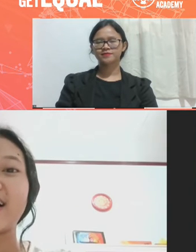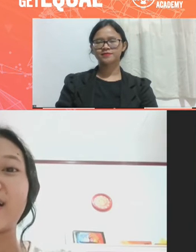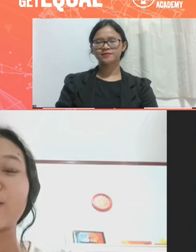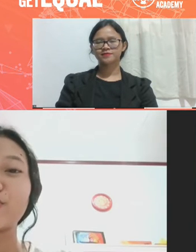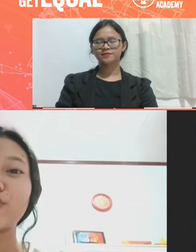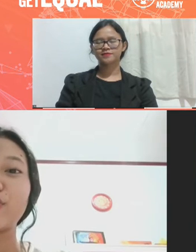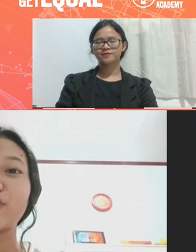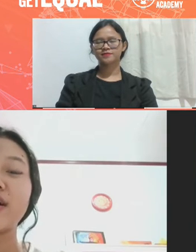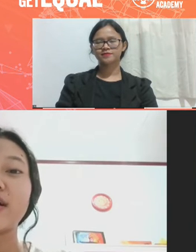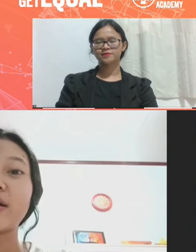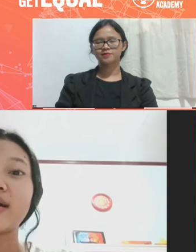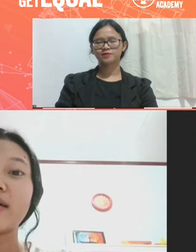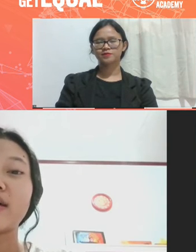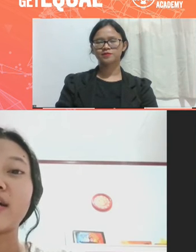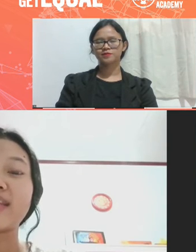Aku